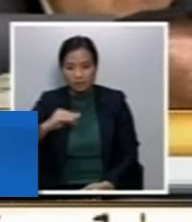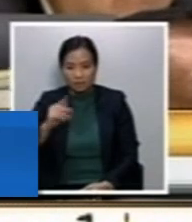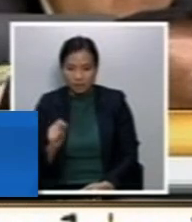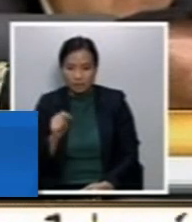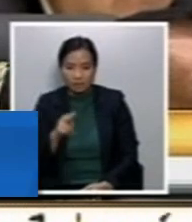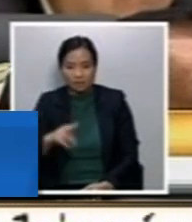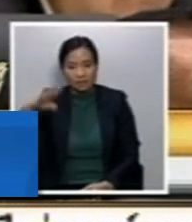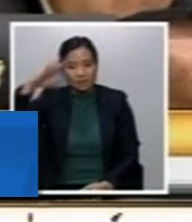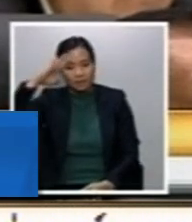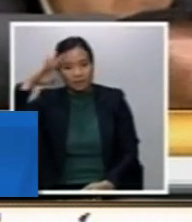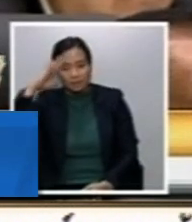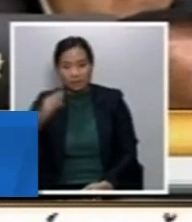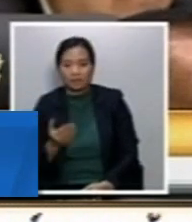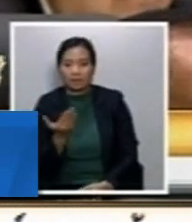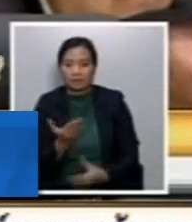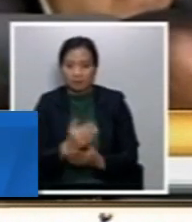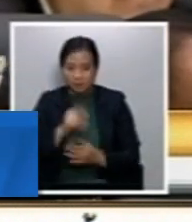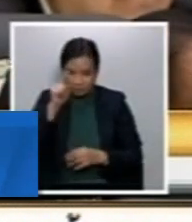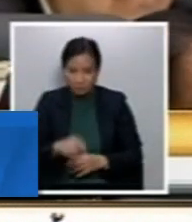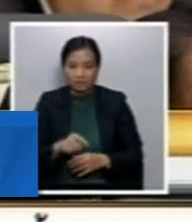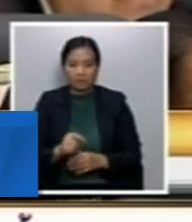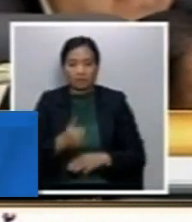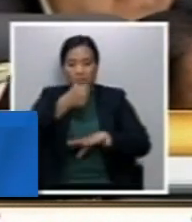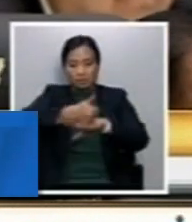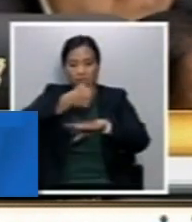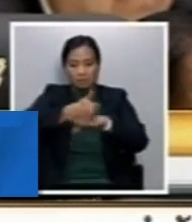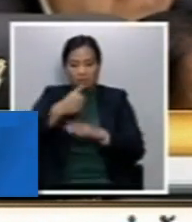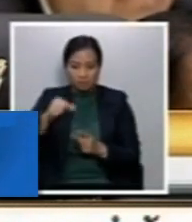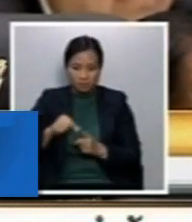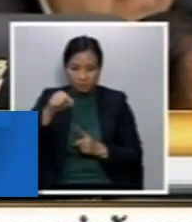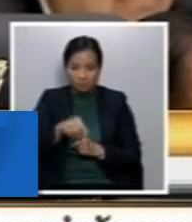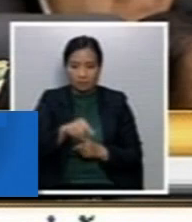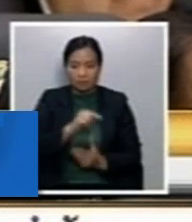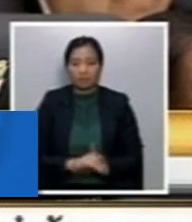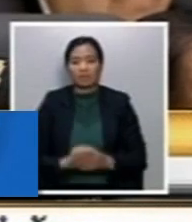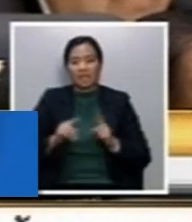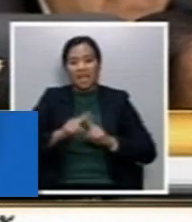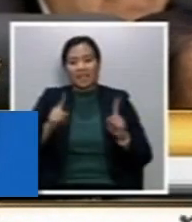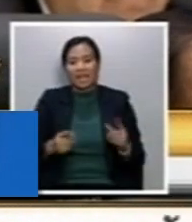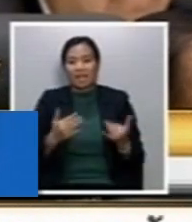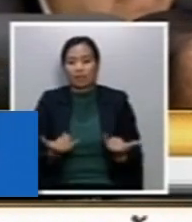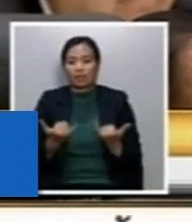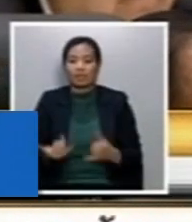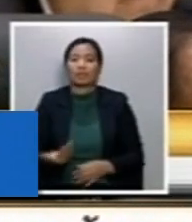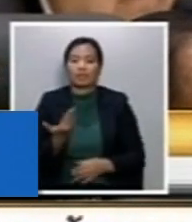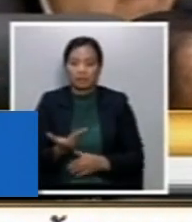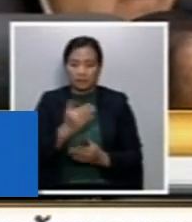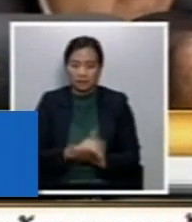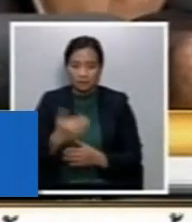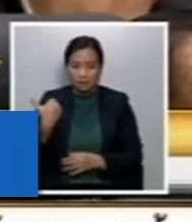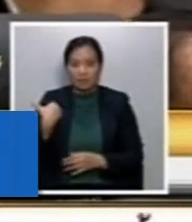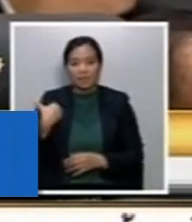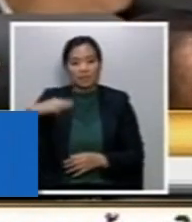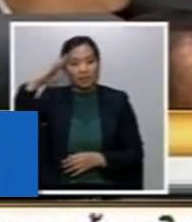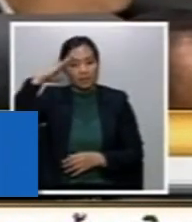ารนี่จะทำการอะไรลงไปนี่มันต้องมีการบังคับบัญชาต้องมีการสั่งการแต่วันนี้กลายเป็นว่ามีนายทหาร